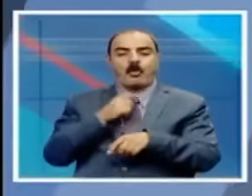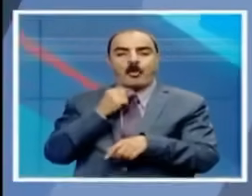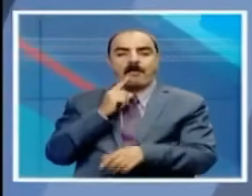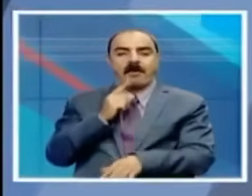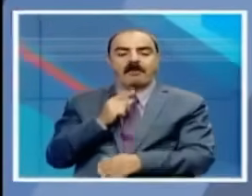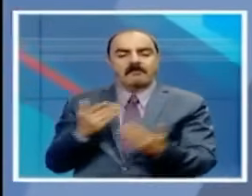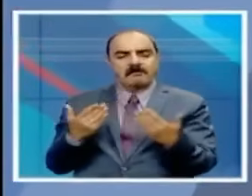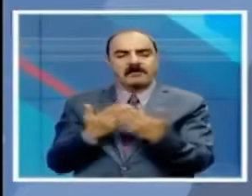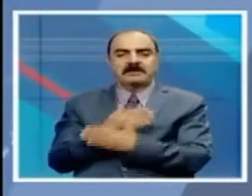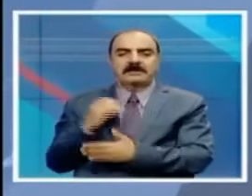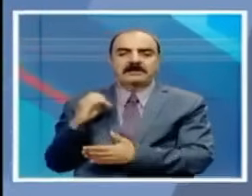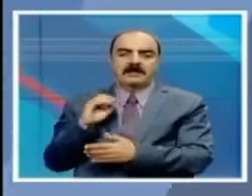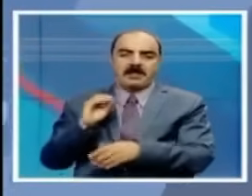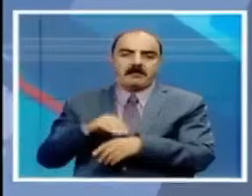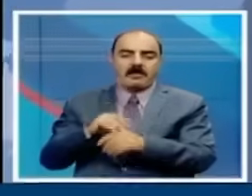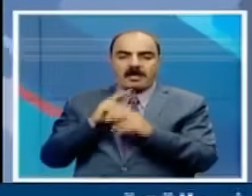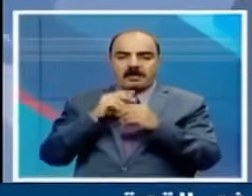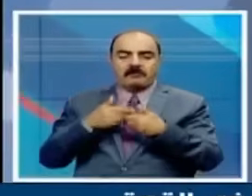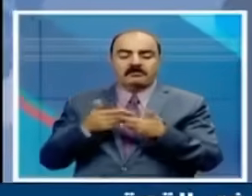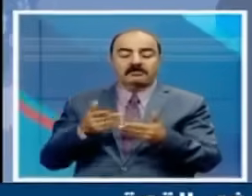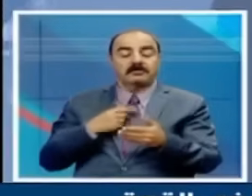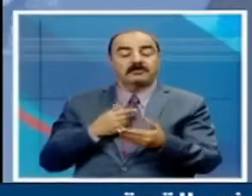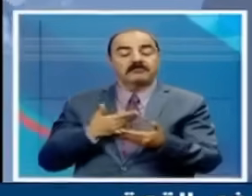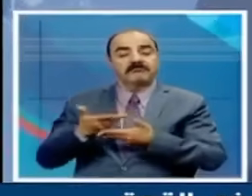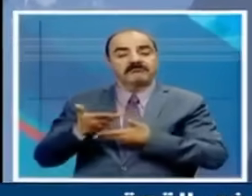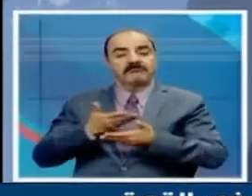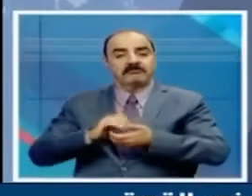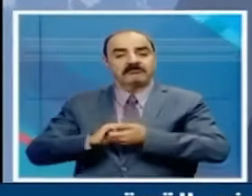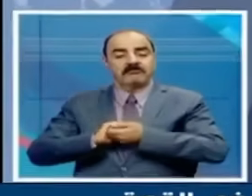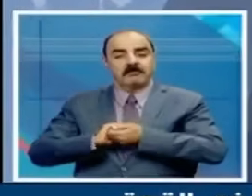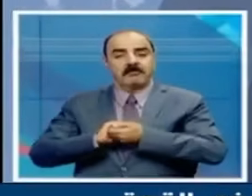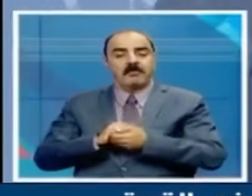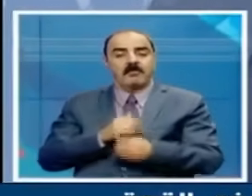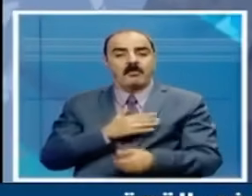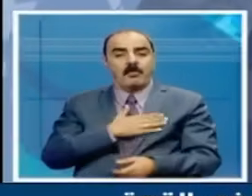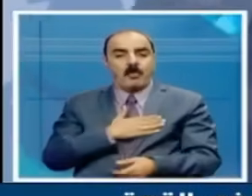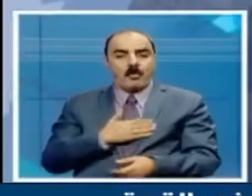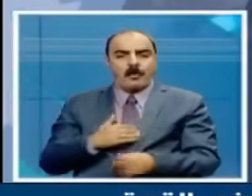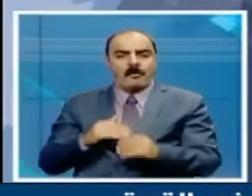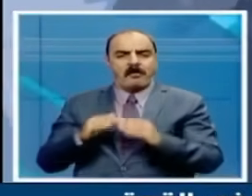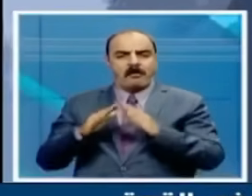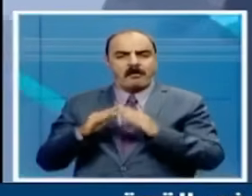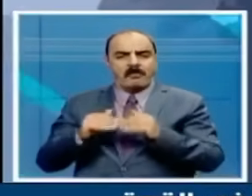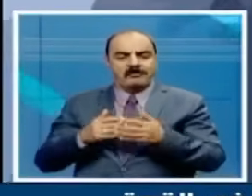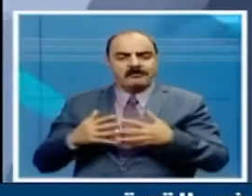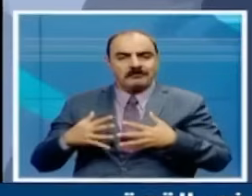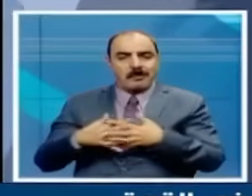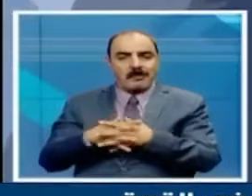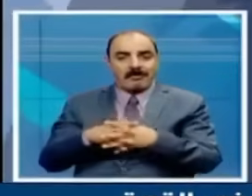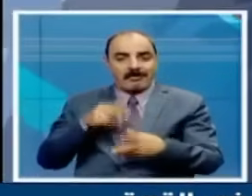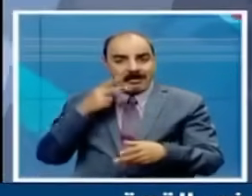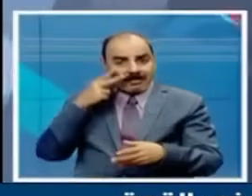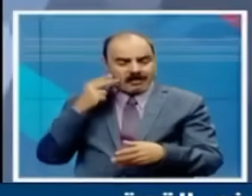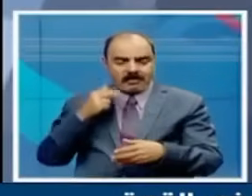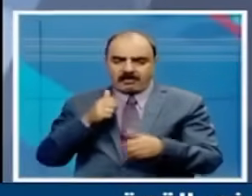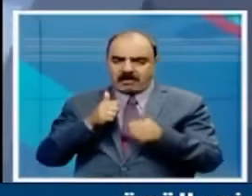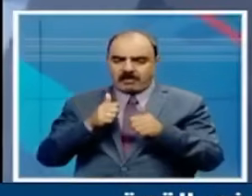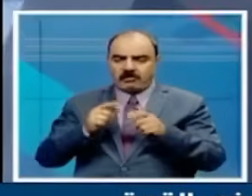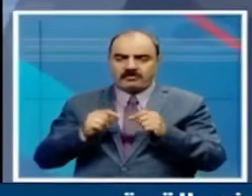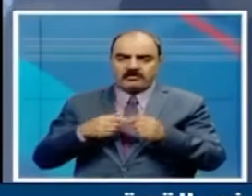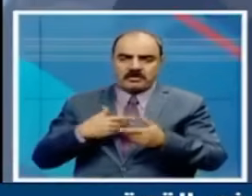روما نيابة عن الرئيس عبد الفتاح السيسي. وشددت المشاط على أن العلاقات الوطيدة بين الحكومة وشركاء